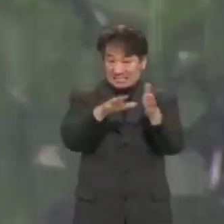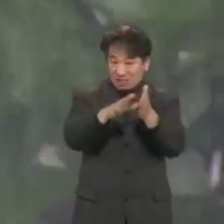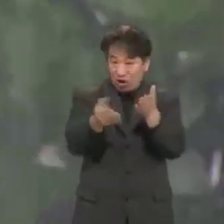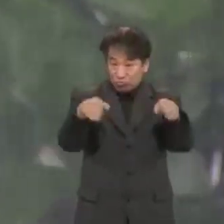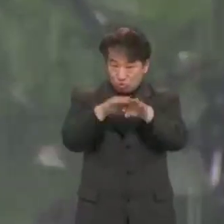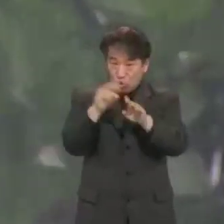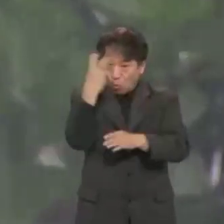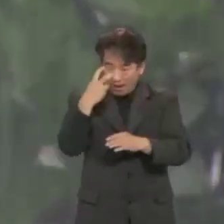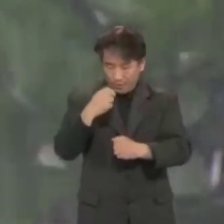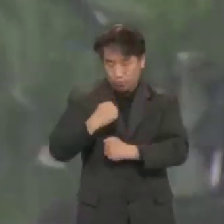관리해 주일에 당부했습니다